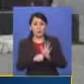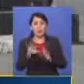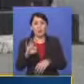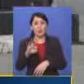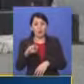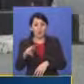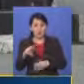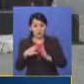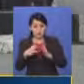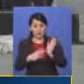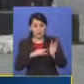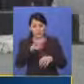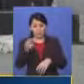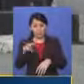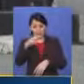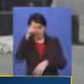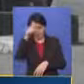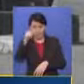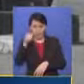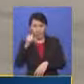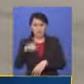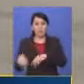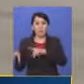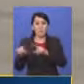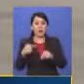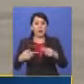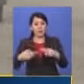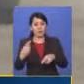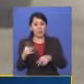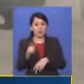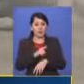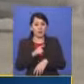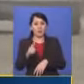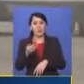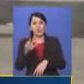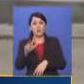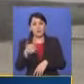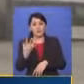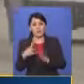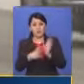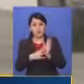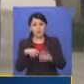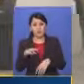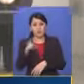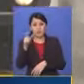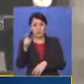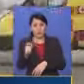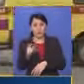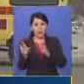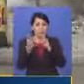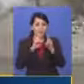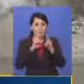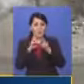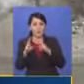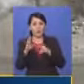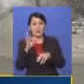по 19 декабря этого года прибыло через пункты пограничного контроля более 39 тысяч человек. Рассказали на брифинге о